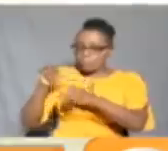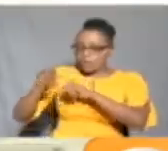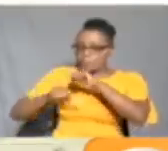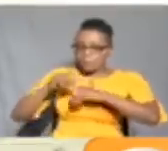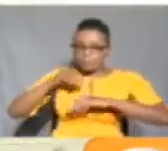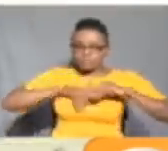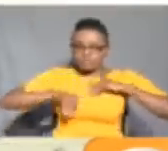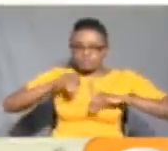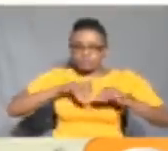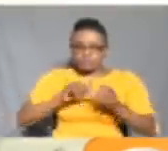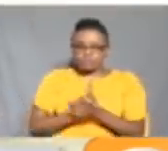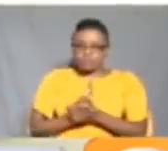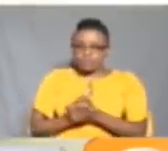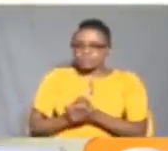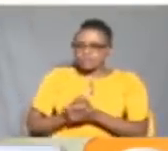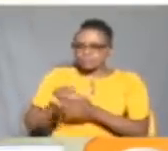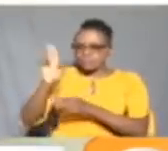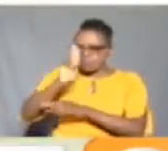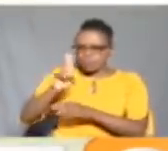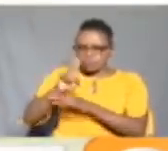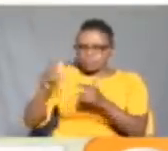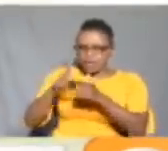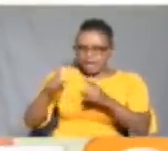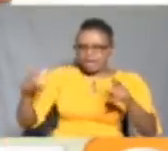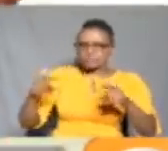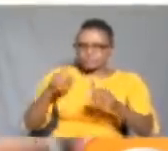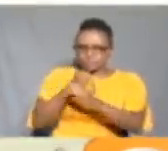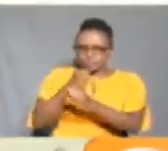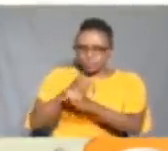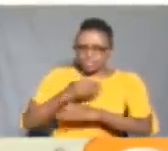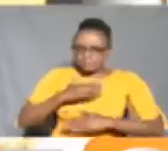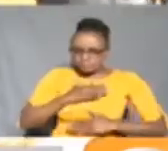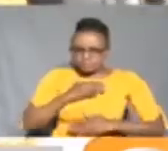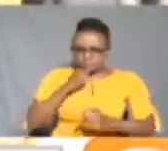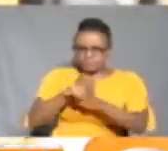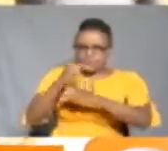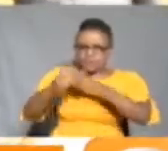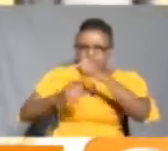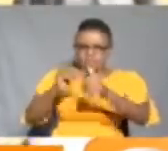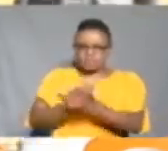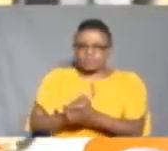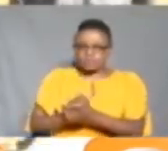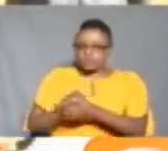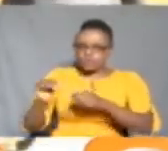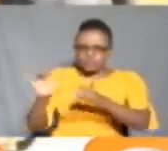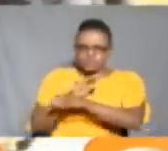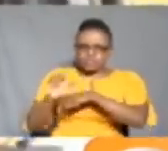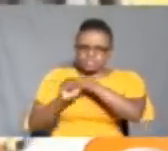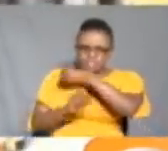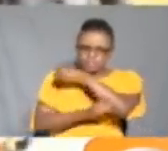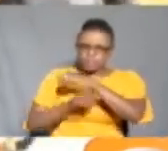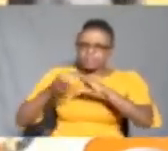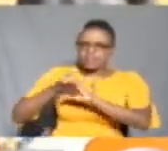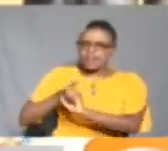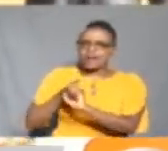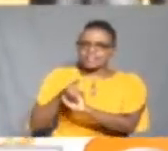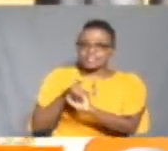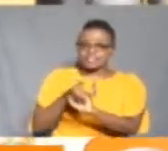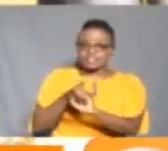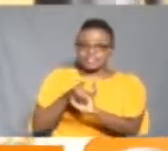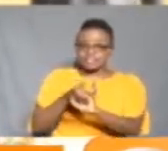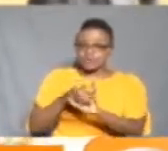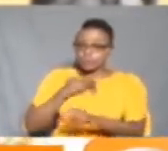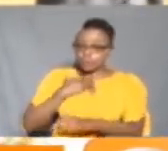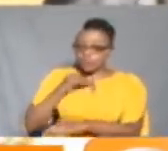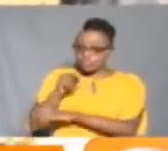ufisadi. Uhuru apewe heshima, apatiwe nafasi yake afanye kazi. We fully support the handshake and we want